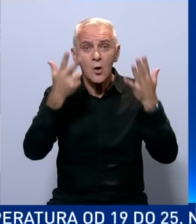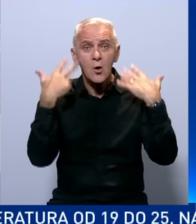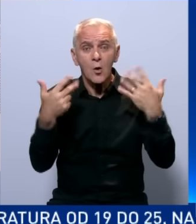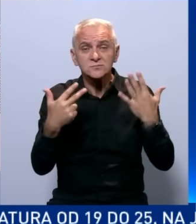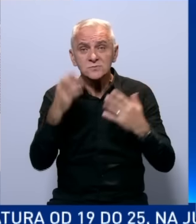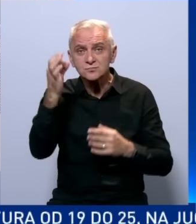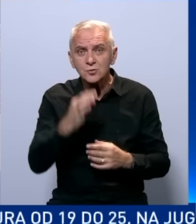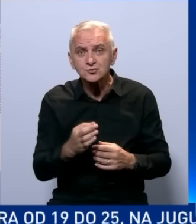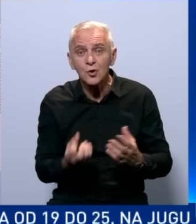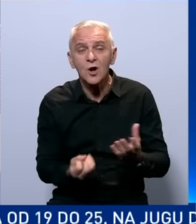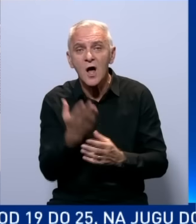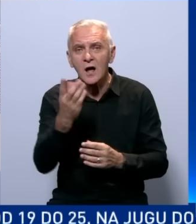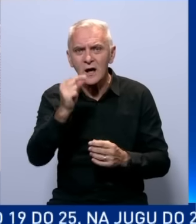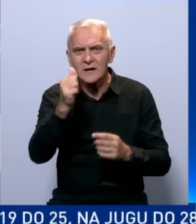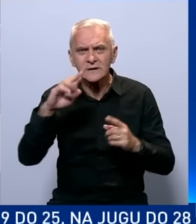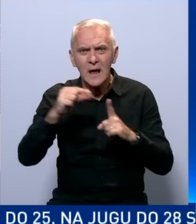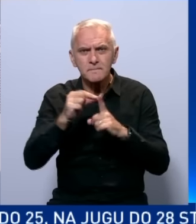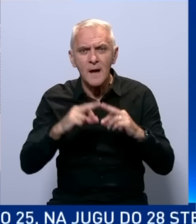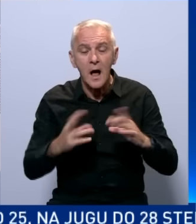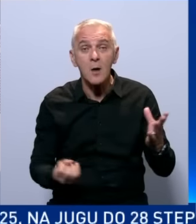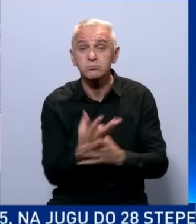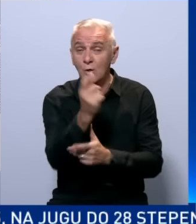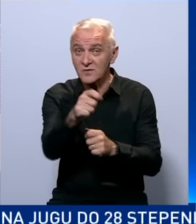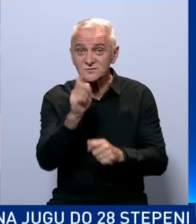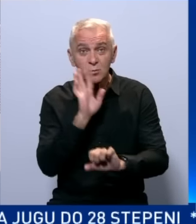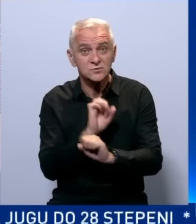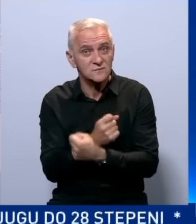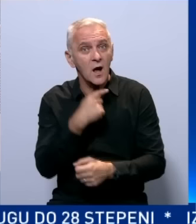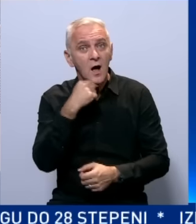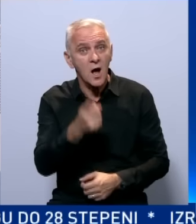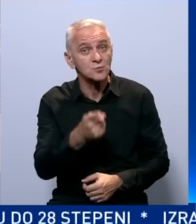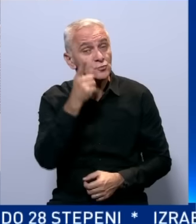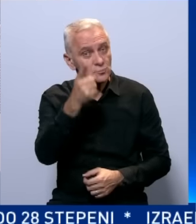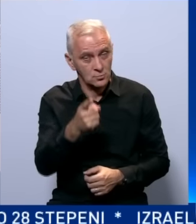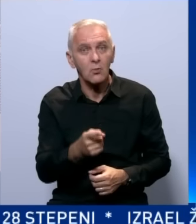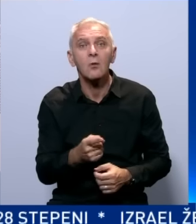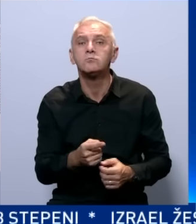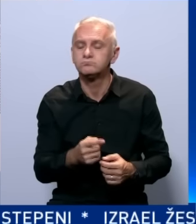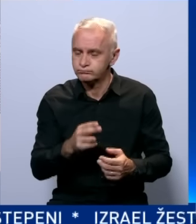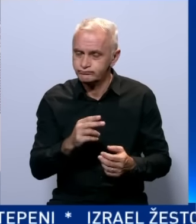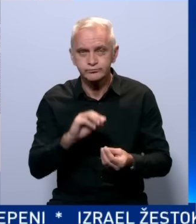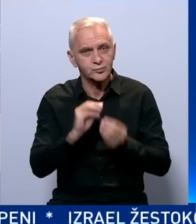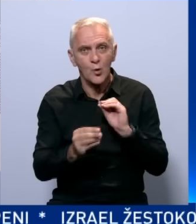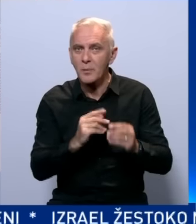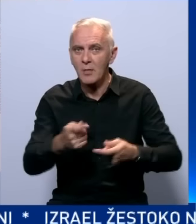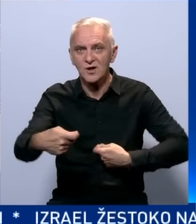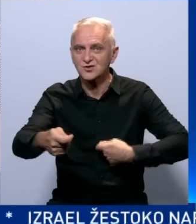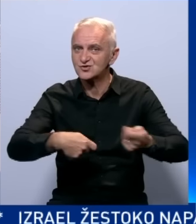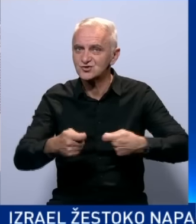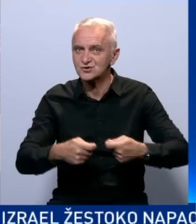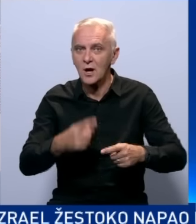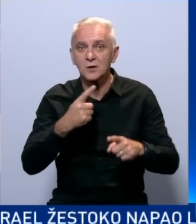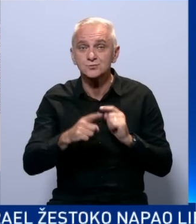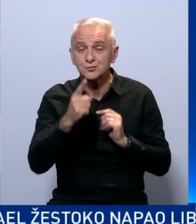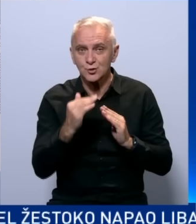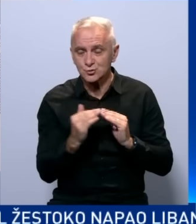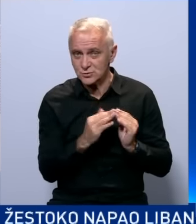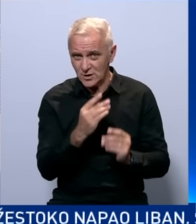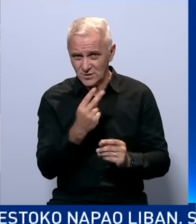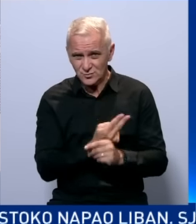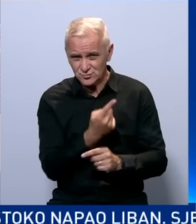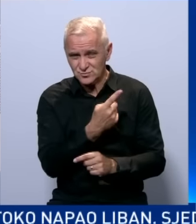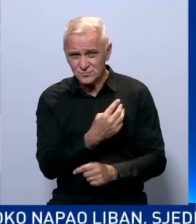šećerne repe, poljoprivrednici u Bosni i Hercegovini ističu da će se to itekako odraziti i na naše tržište. Upravo je ta